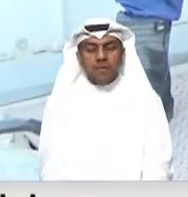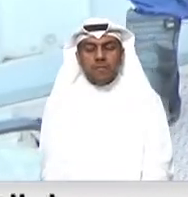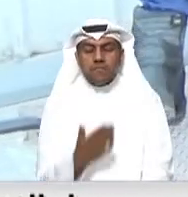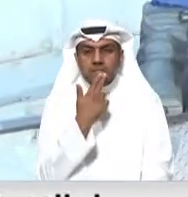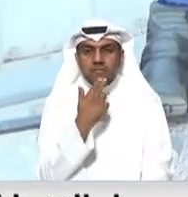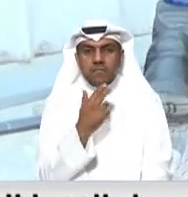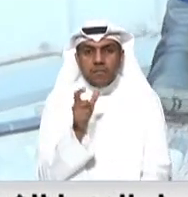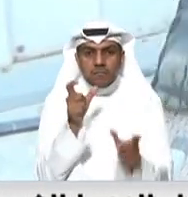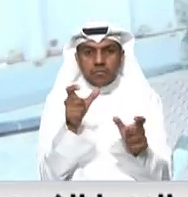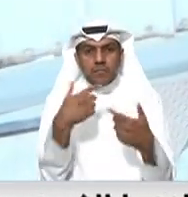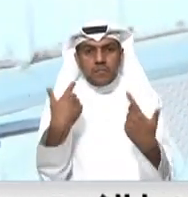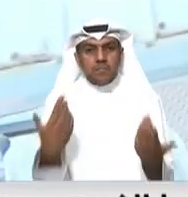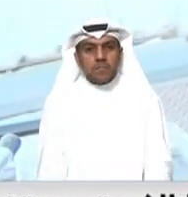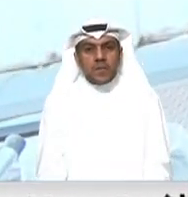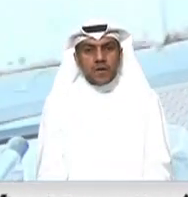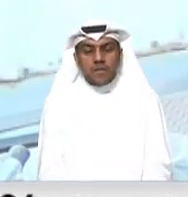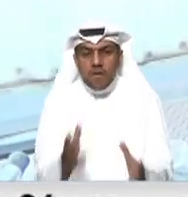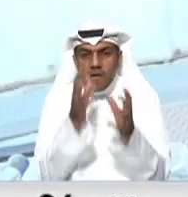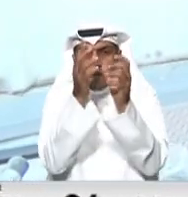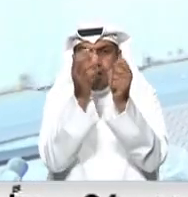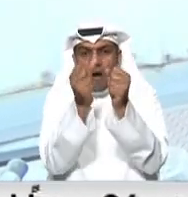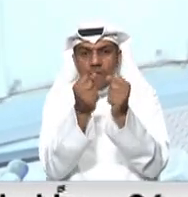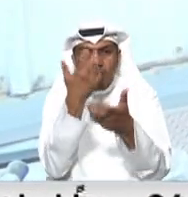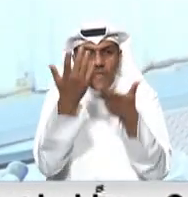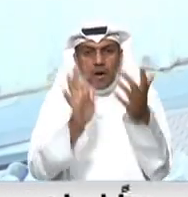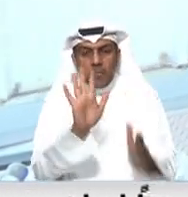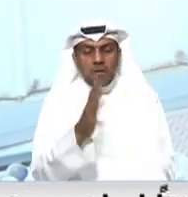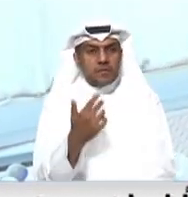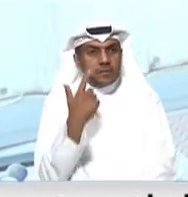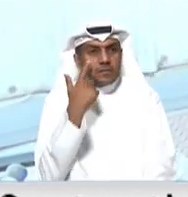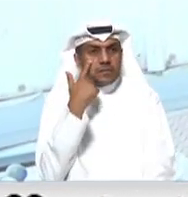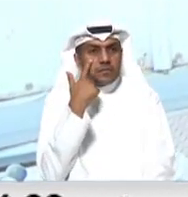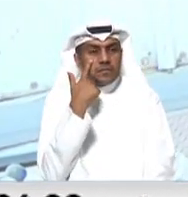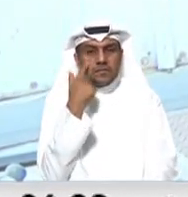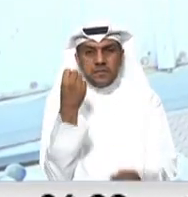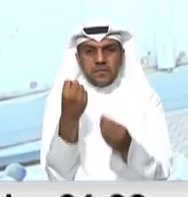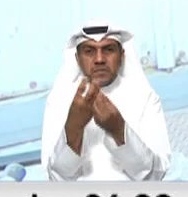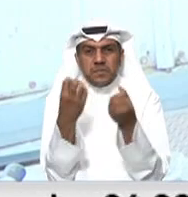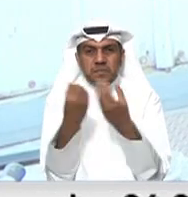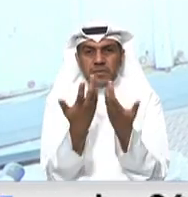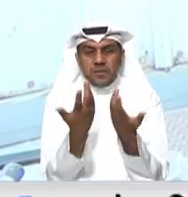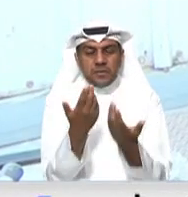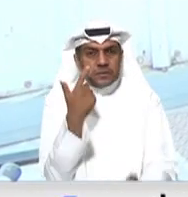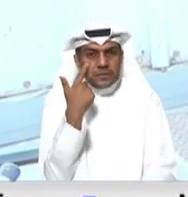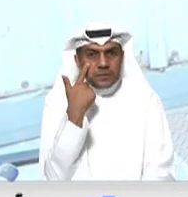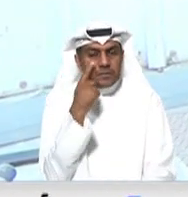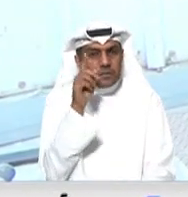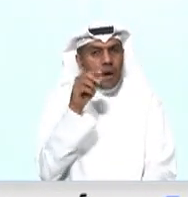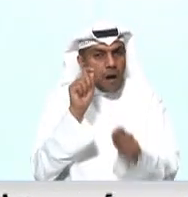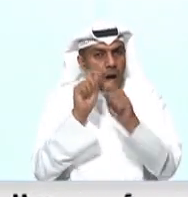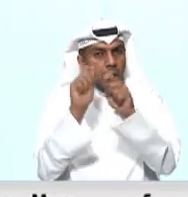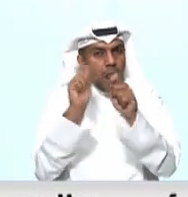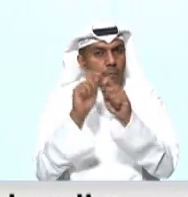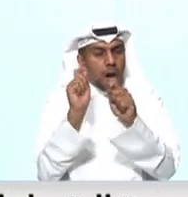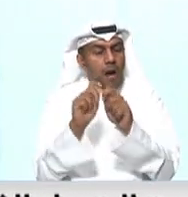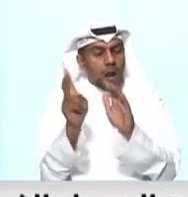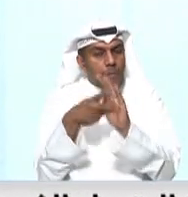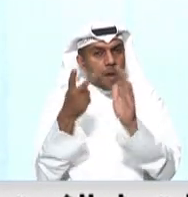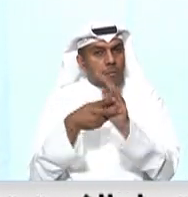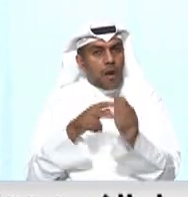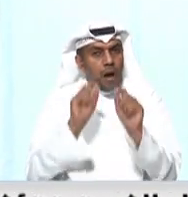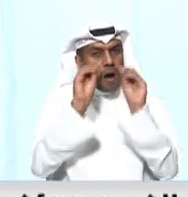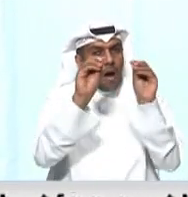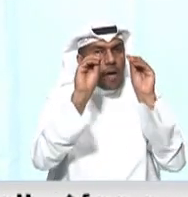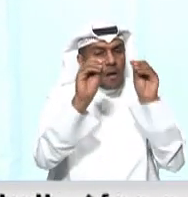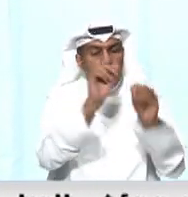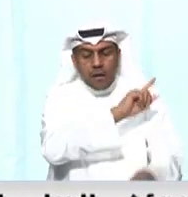هذه المخالفات ولم يستجيبوا لازاله هذه المخالفات او تصحيحها ولان مثل هذه